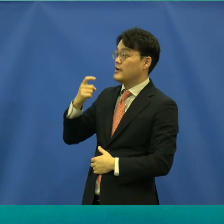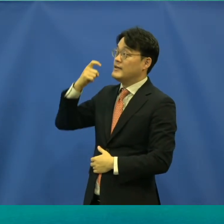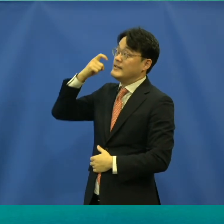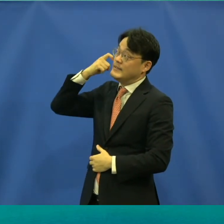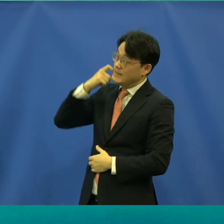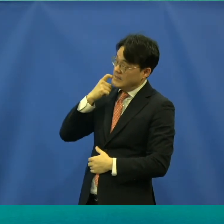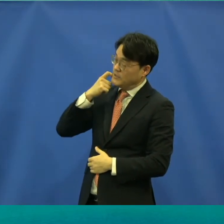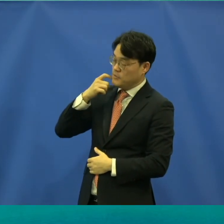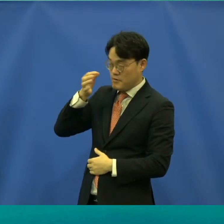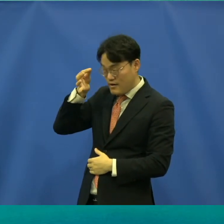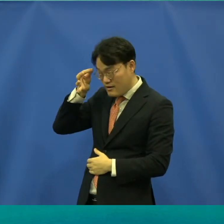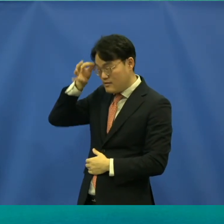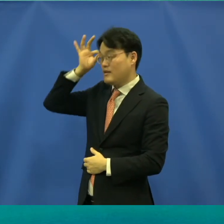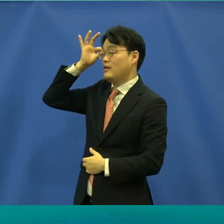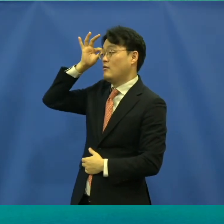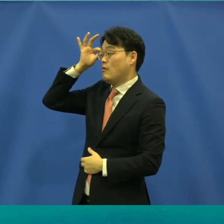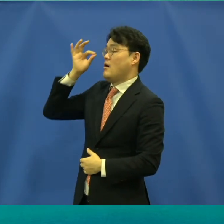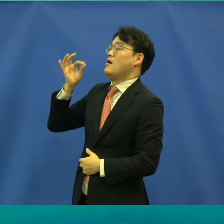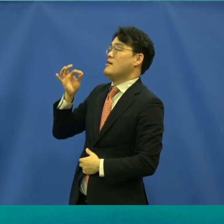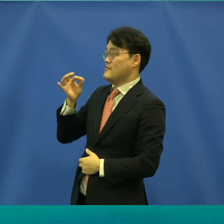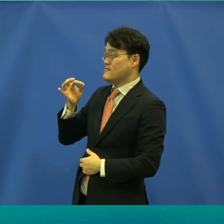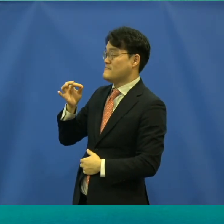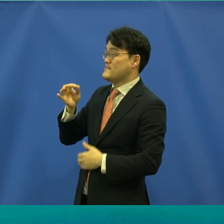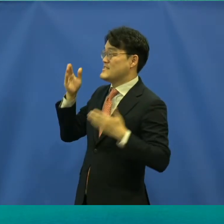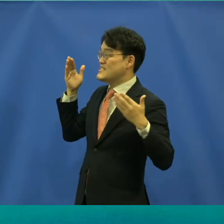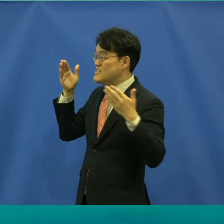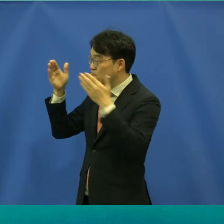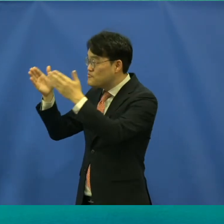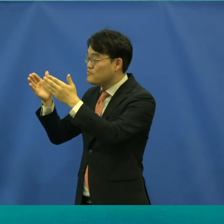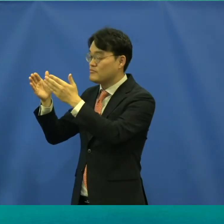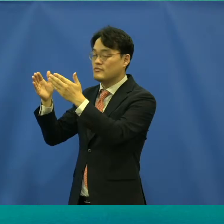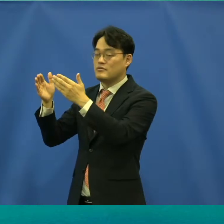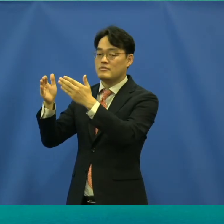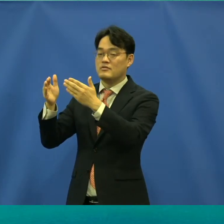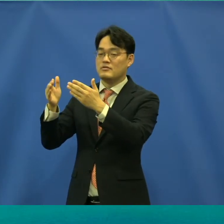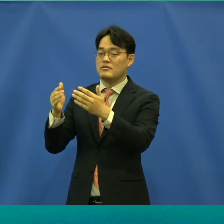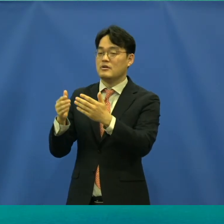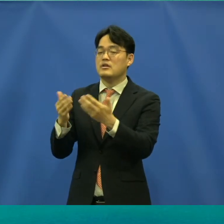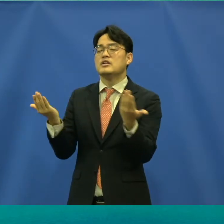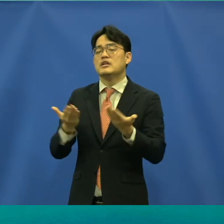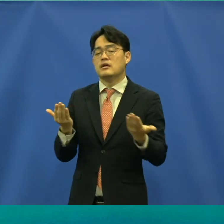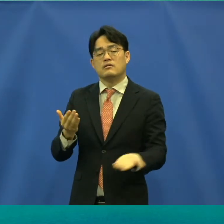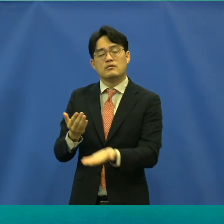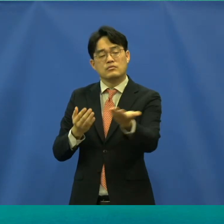일이 우리에게 매우 익숙해져야 합니다.